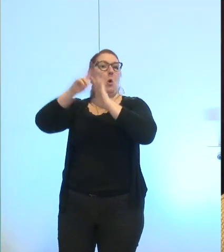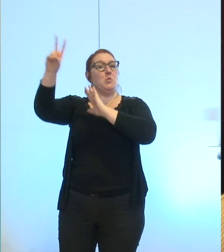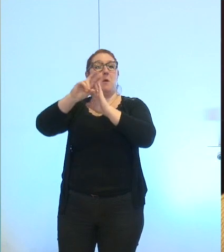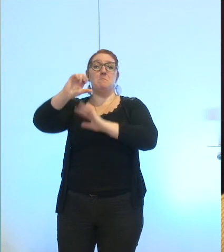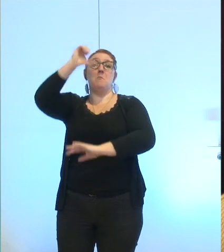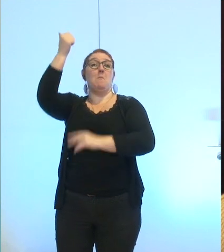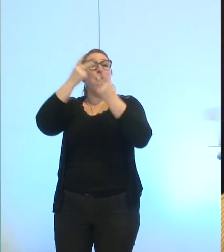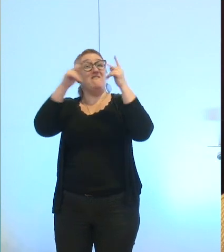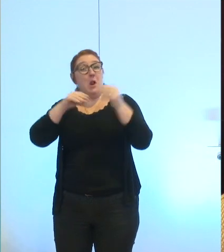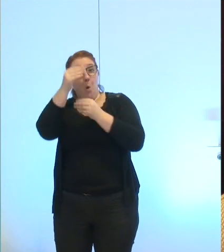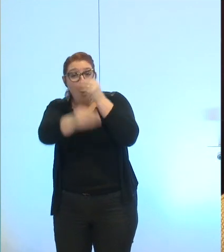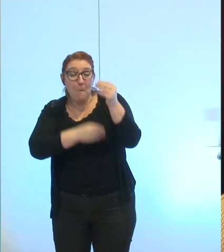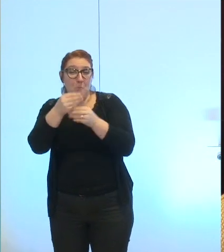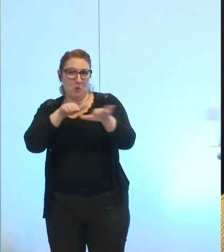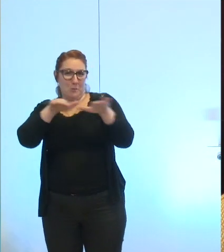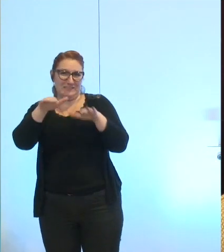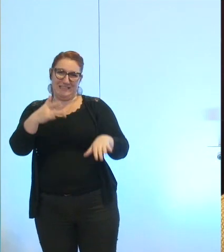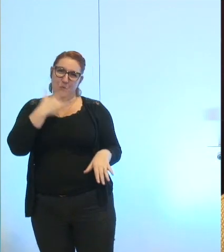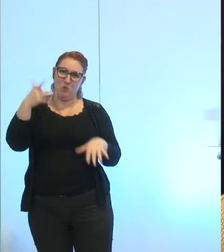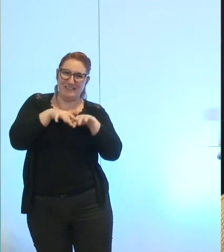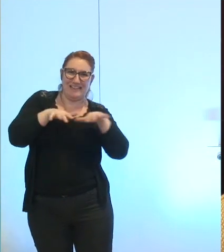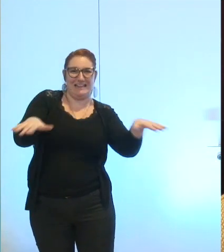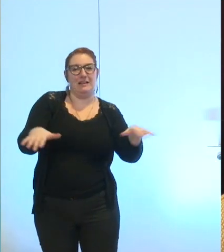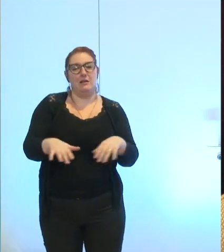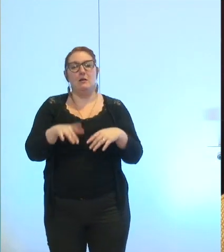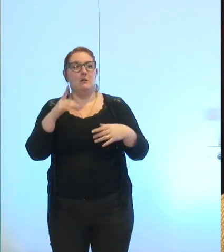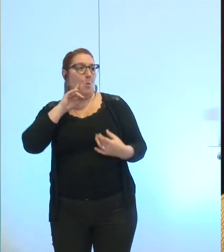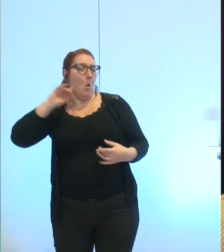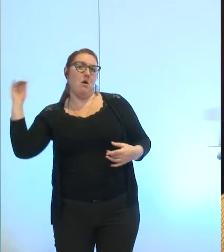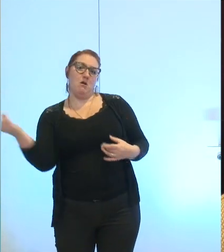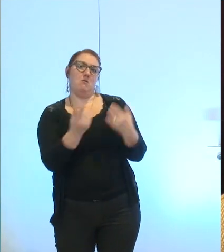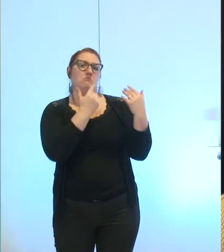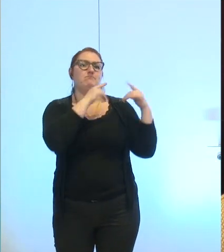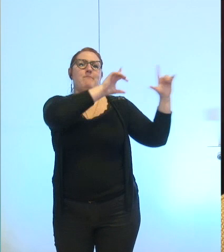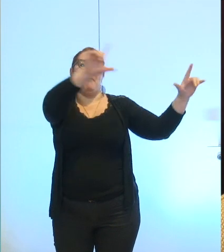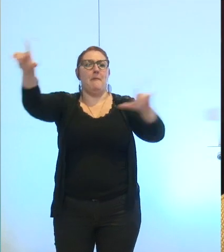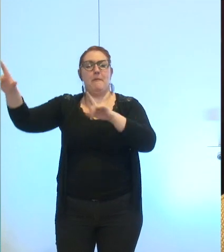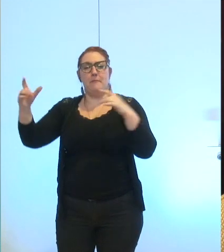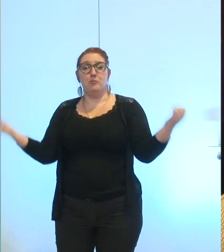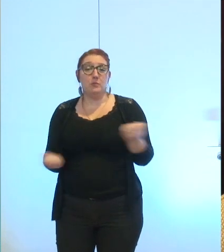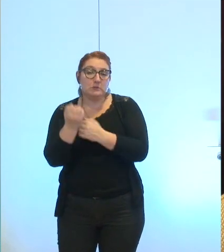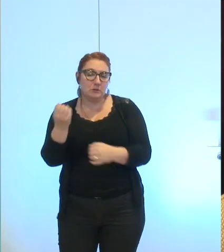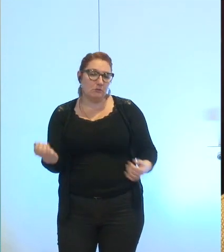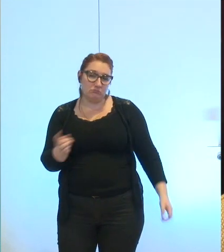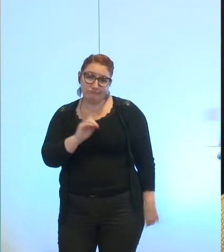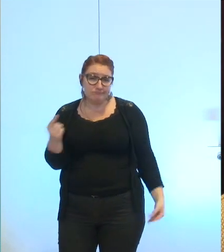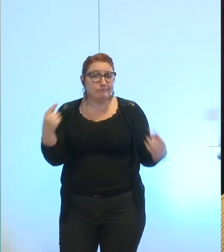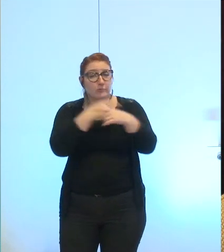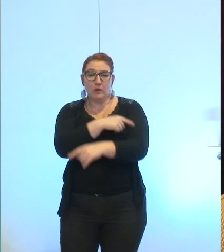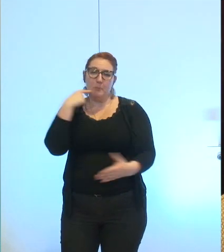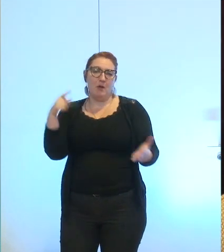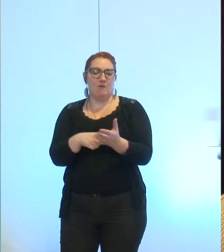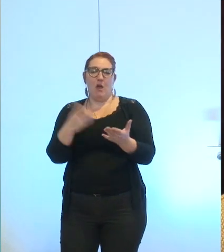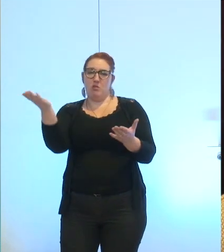utiliser ce système sur l'ensemble de son parc publicitaire mais non vous préférez démonter et déconstruire et ne pas